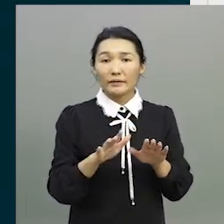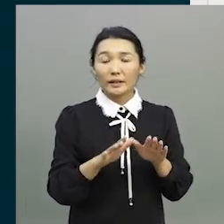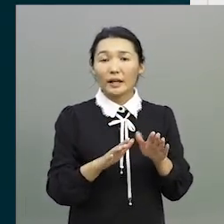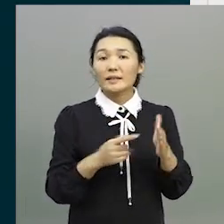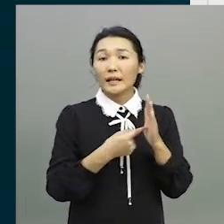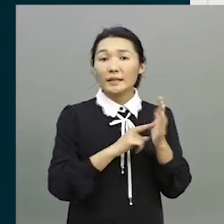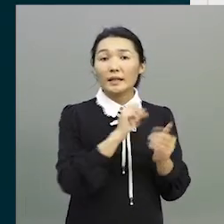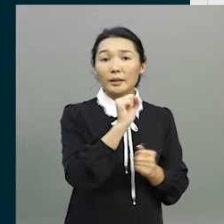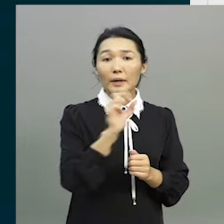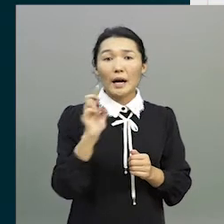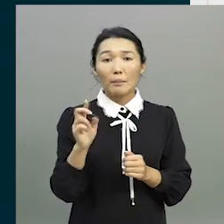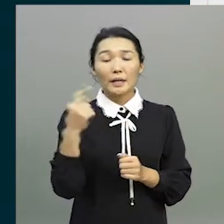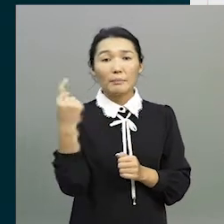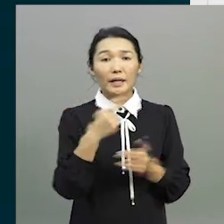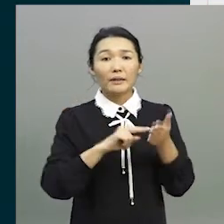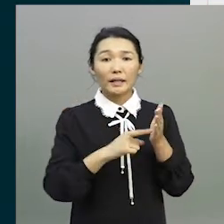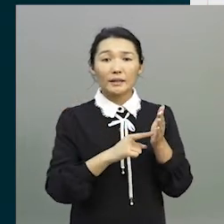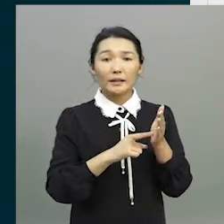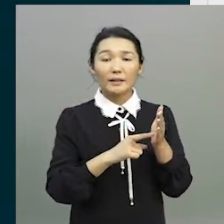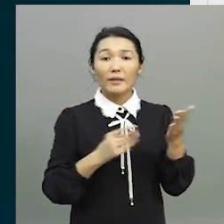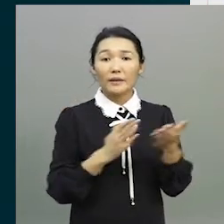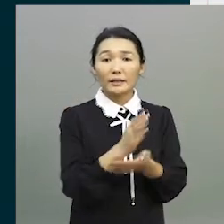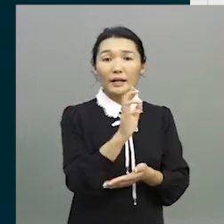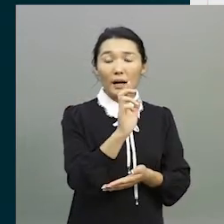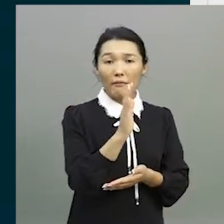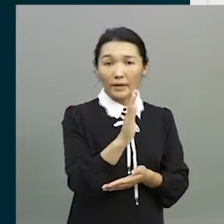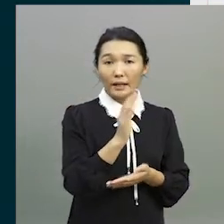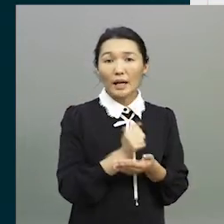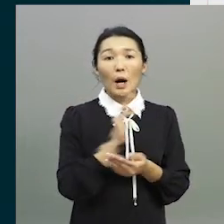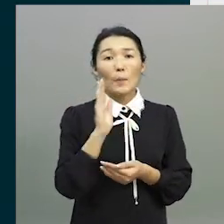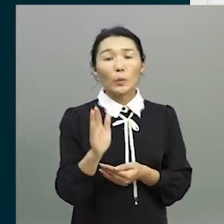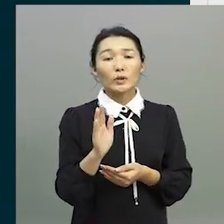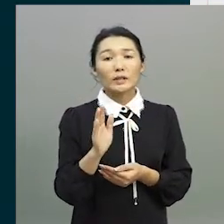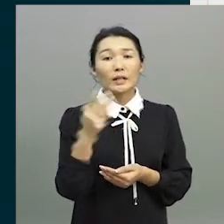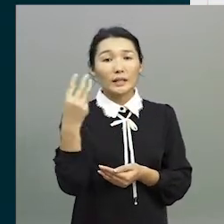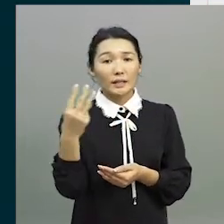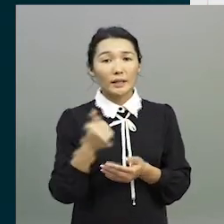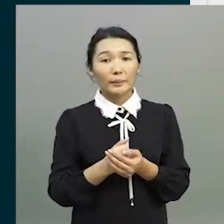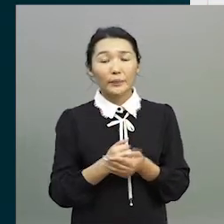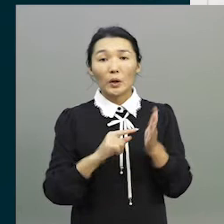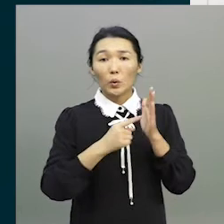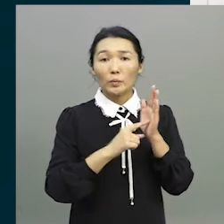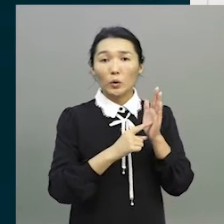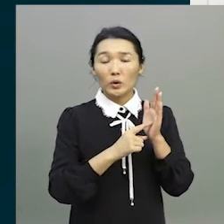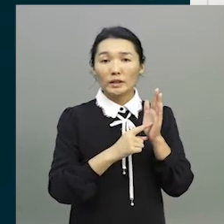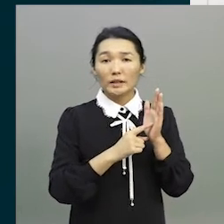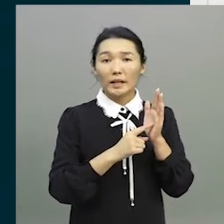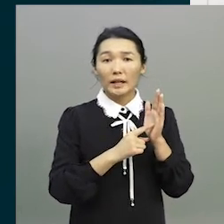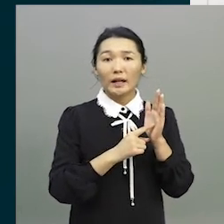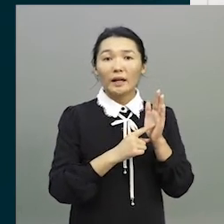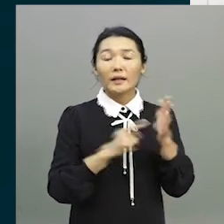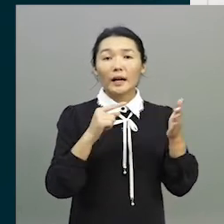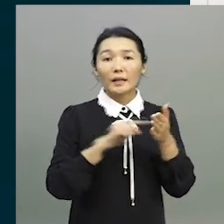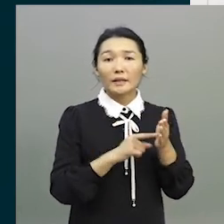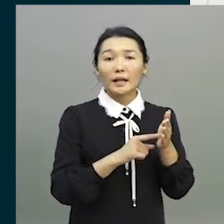первая координата векторов вы будет равна разности 3 умноженного на первую координату вектора а и